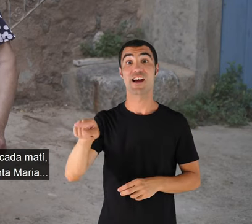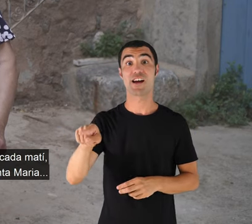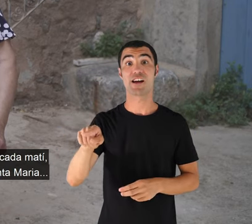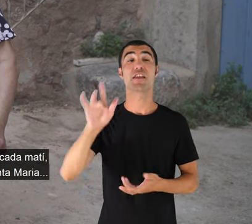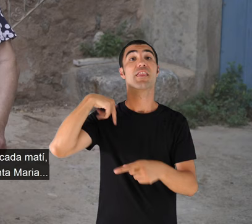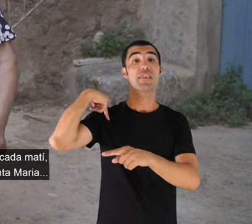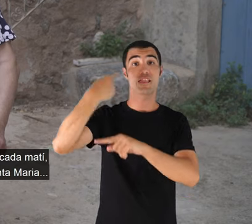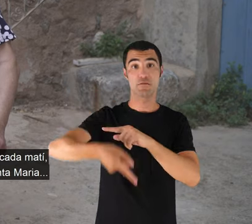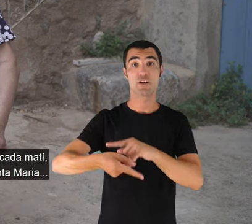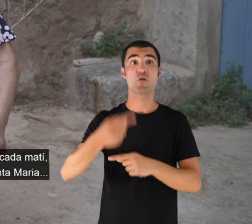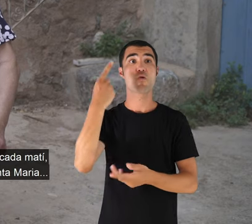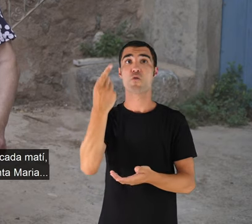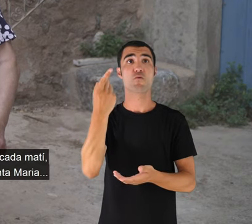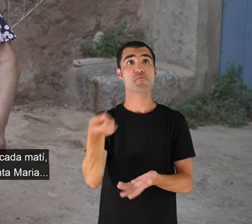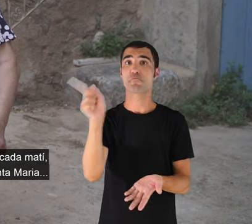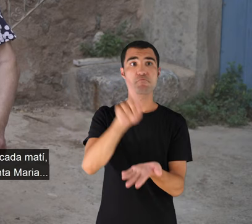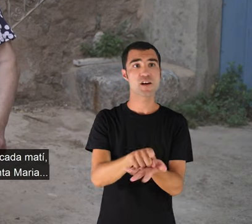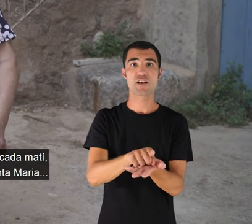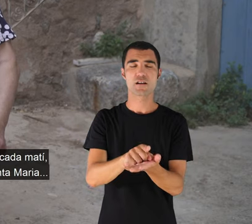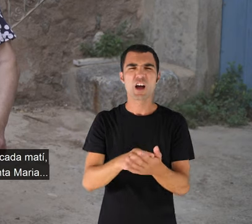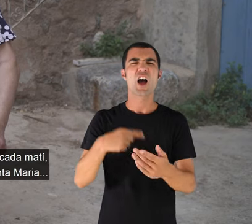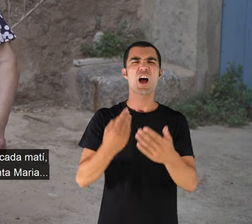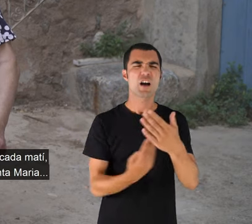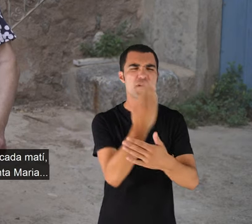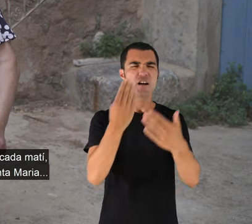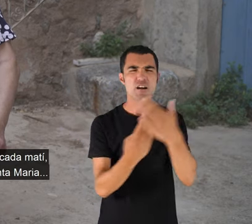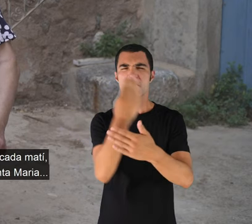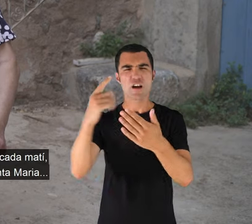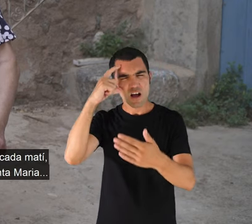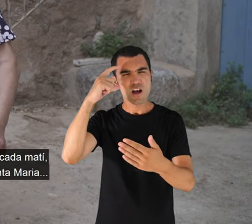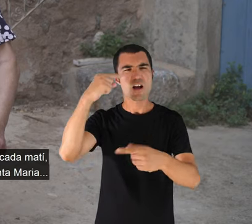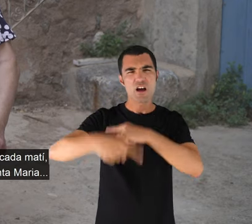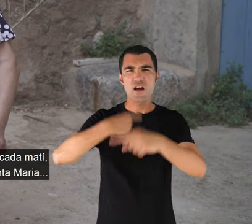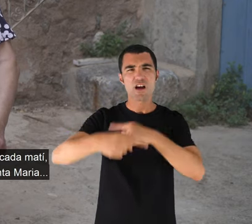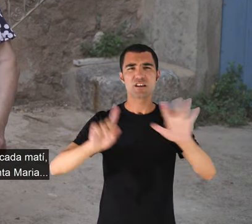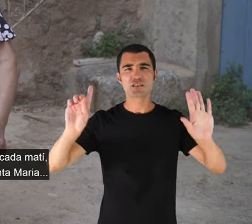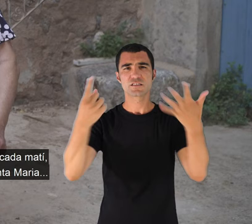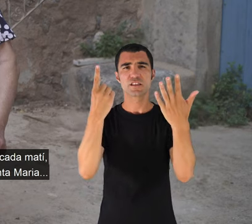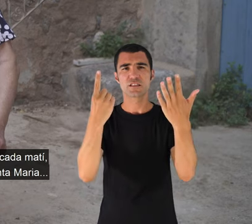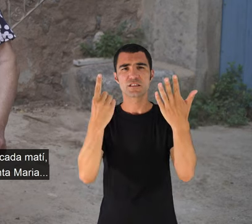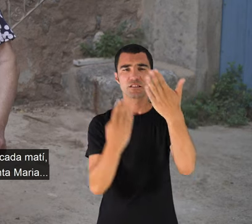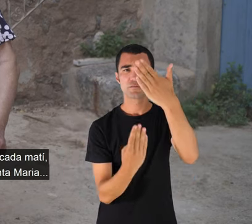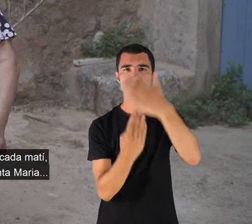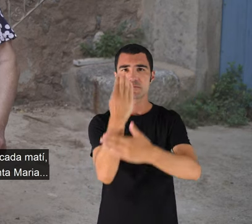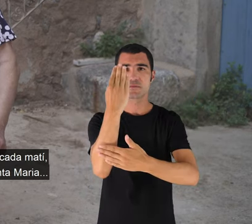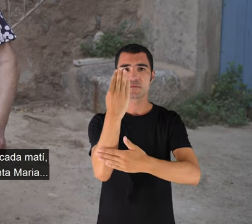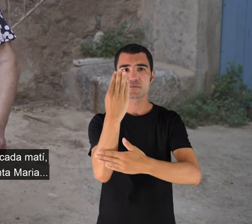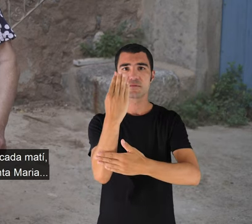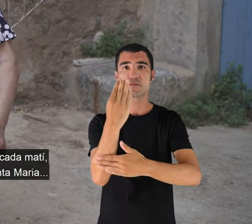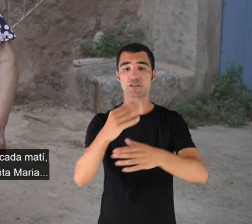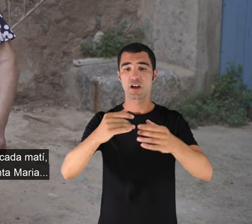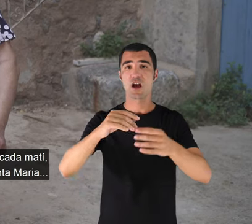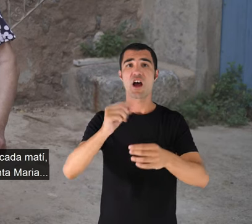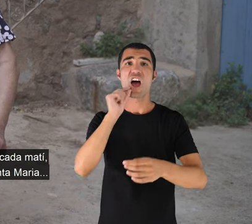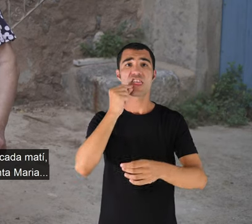mes, que cada de matí, d'haver les 6 de matí, amb una rama d'olivera, se passejava